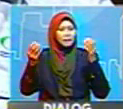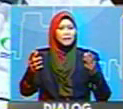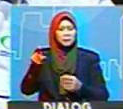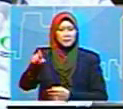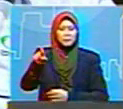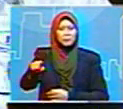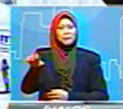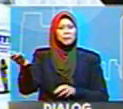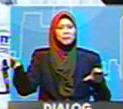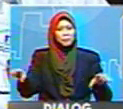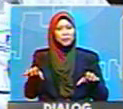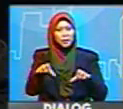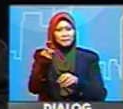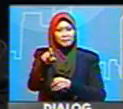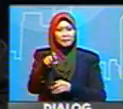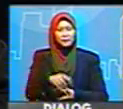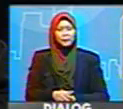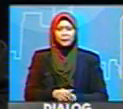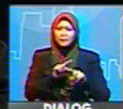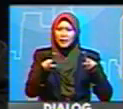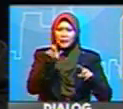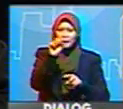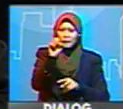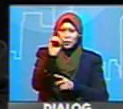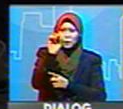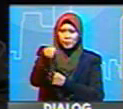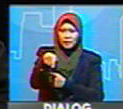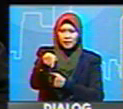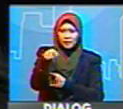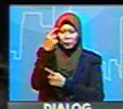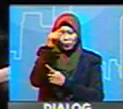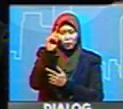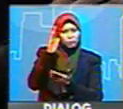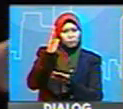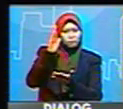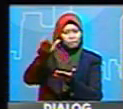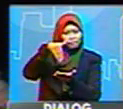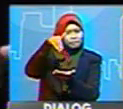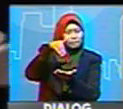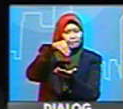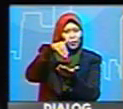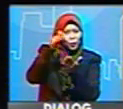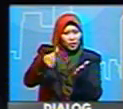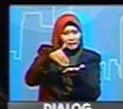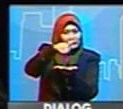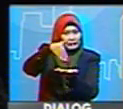dilakukan at dilaksanakan t dari segi sop jihad perangi orang tengah Ni bagaimana moa